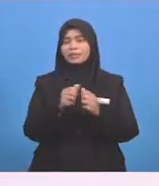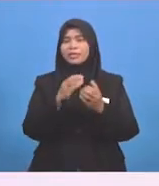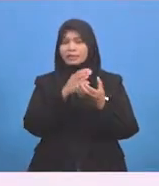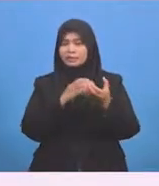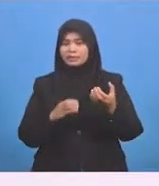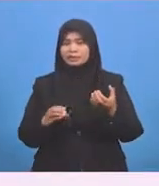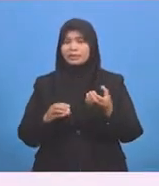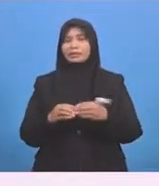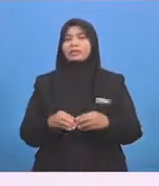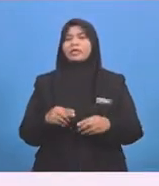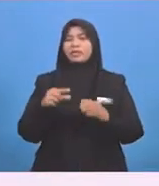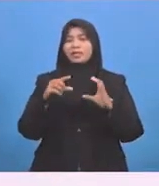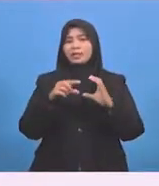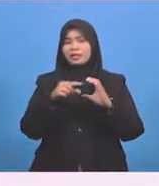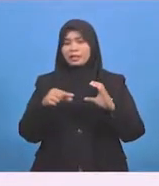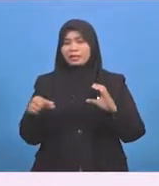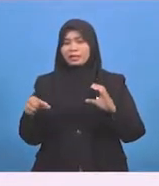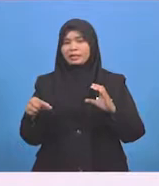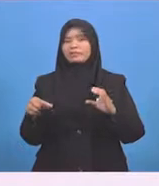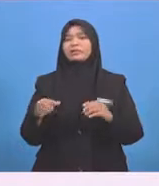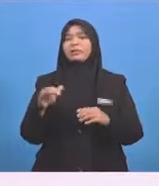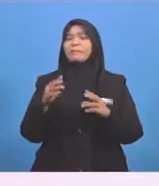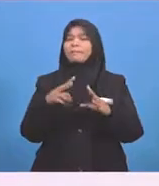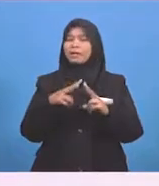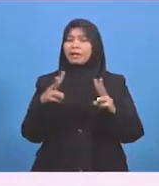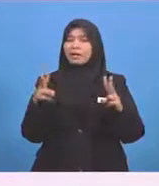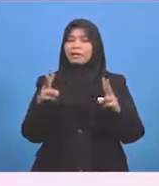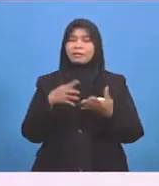Ikatan antara molekul gas adalah yang paling lemah.